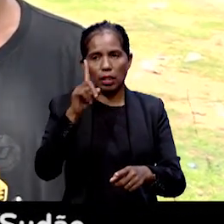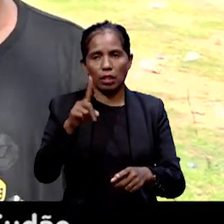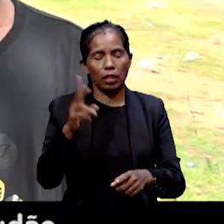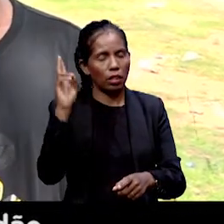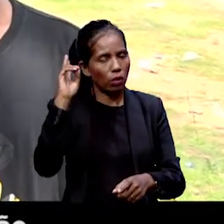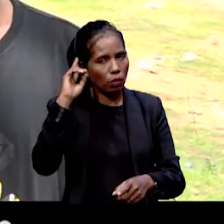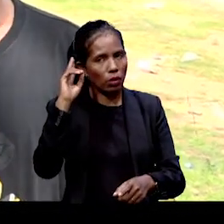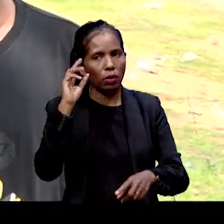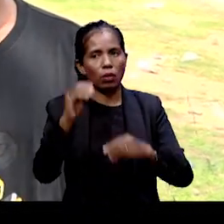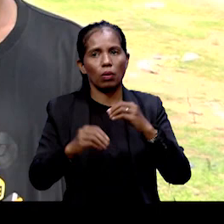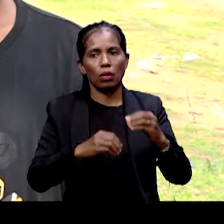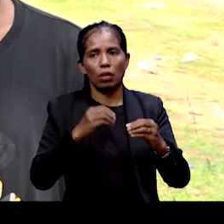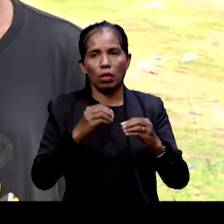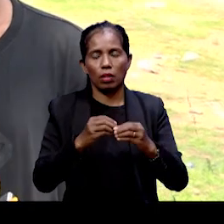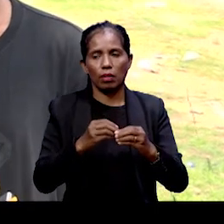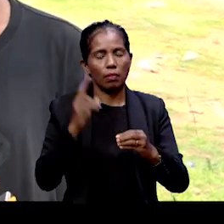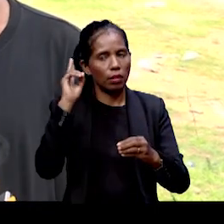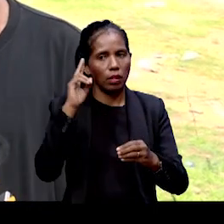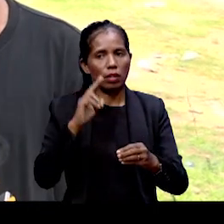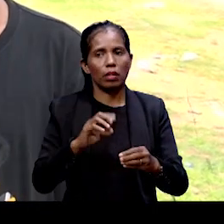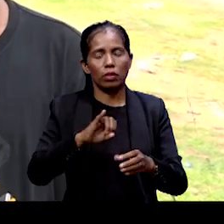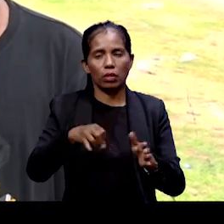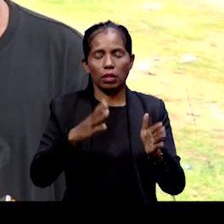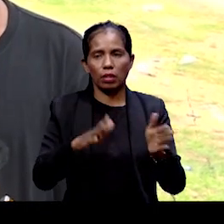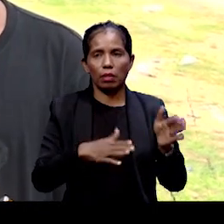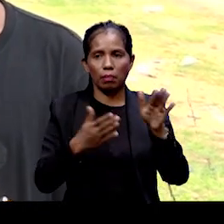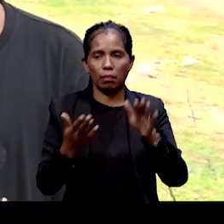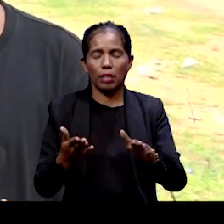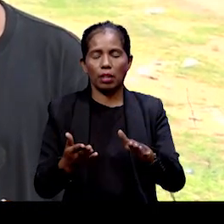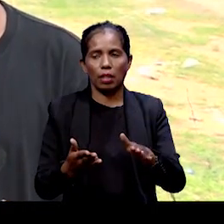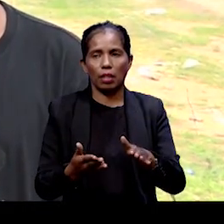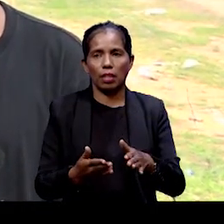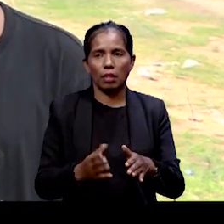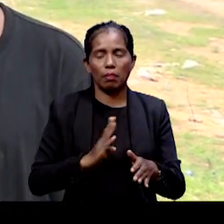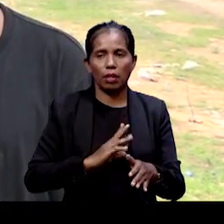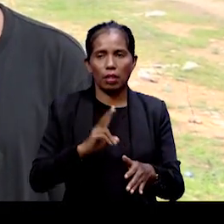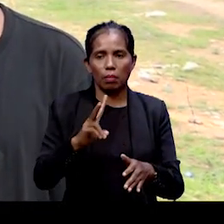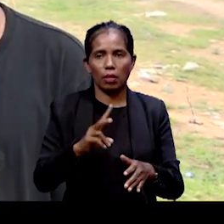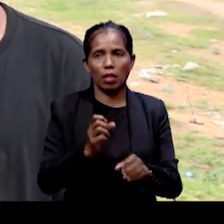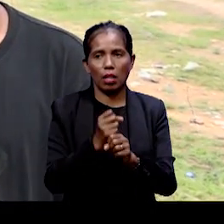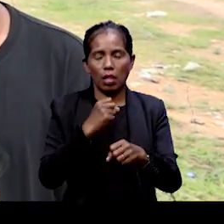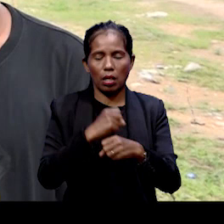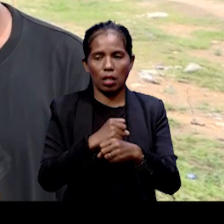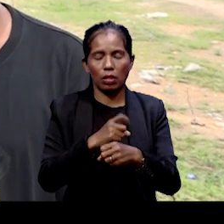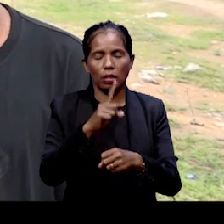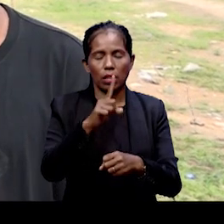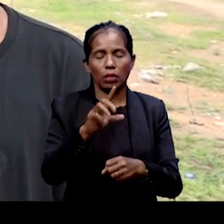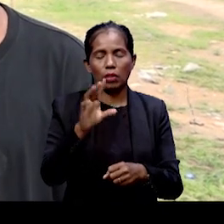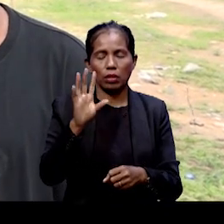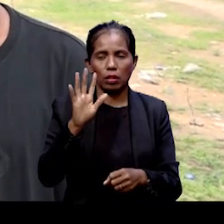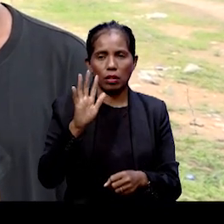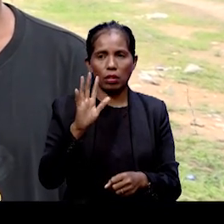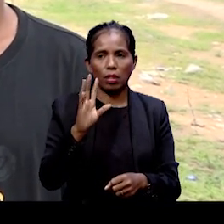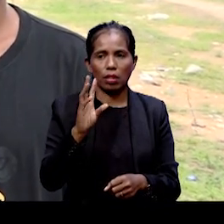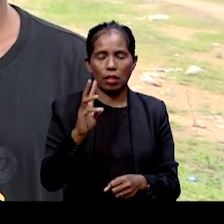ne rona kona Malaya jornalista mate ha balbo. Antaun kumesa huwana ni hanu yang halo cruz ne sistem singku. Antaun depois sistem